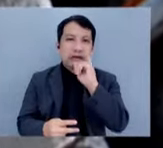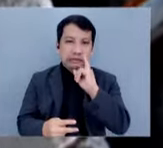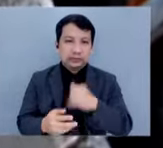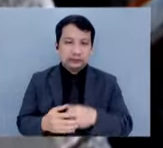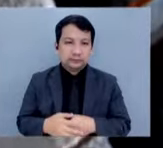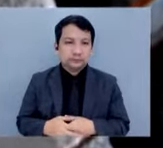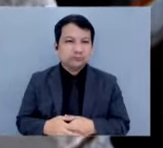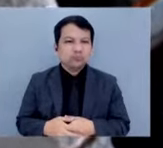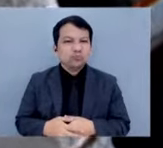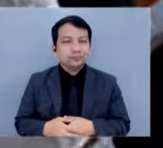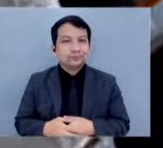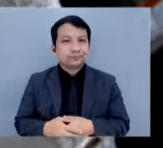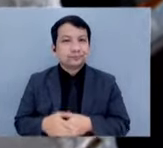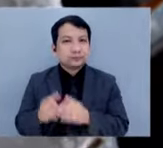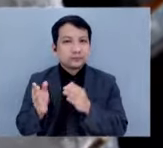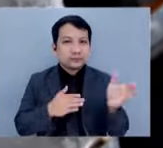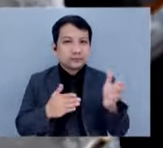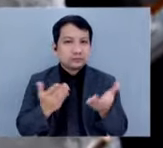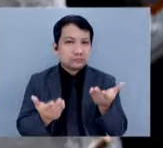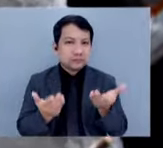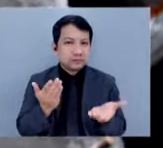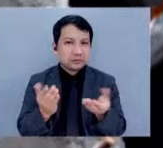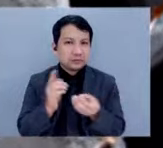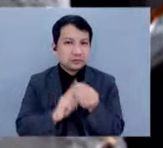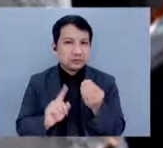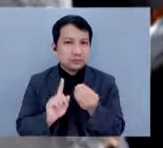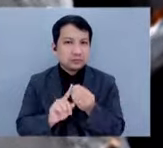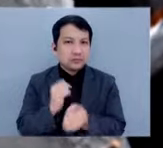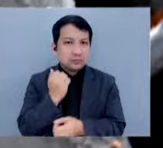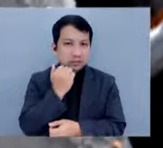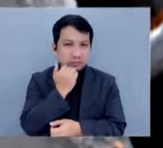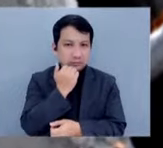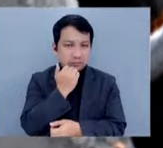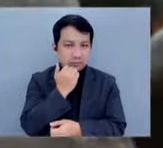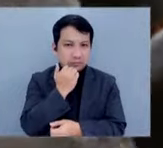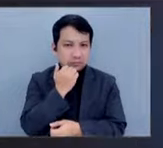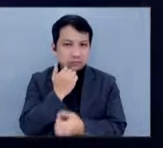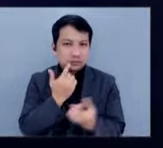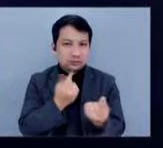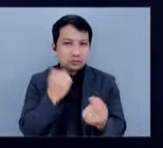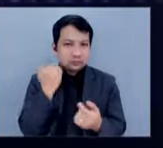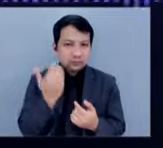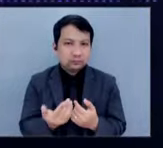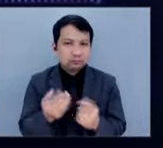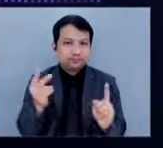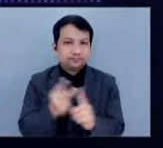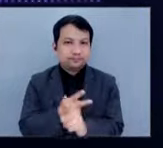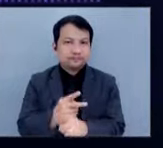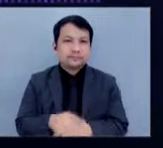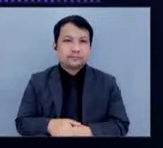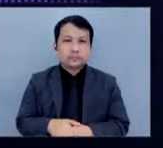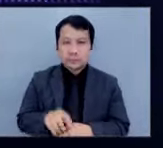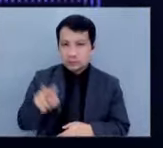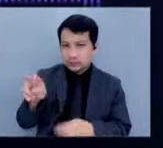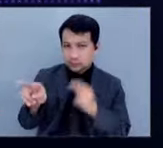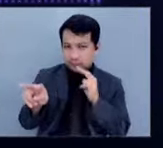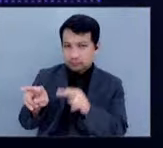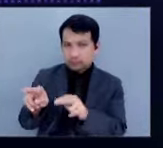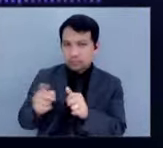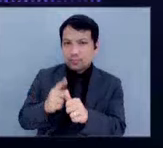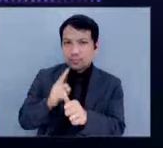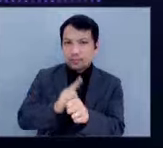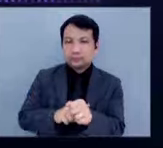nila isinasantabi ang posibilidad na may foul play sa pagkamatay ng biktima. Pagkakita po ng mga first responders